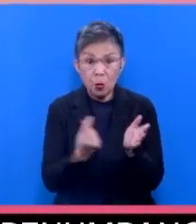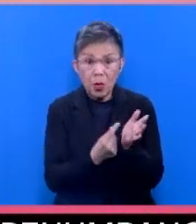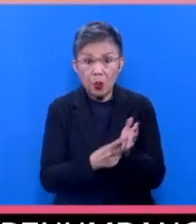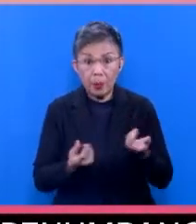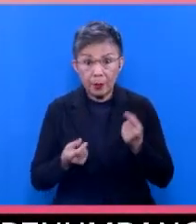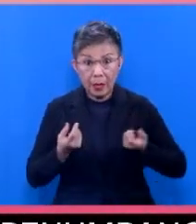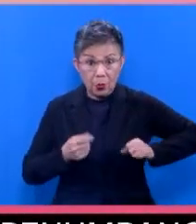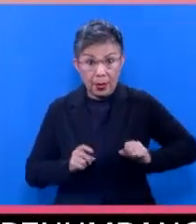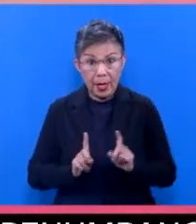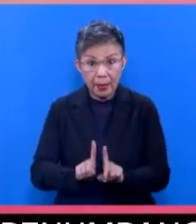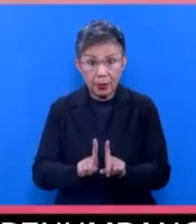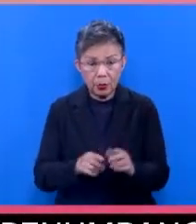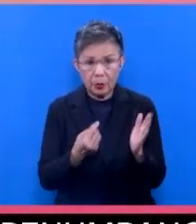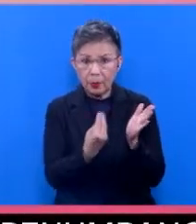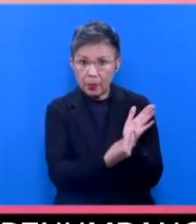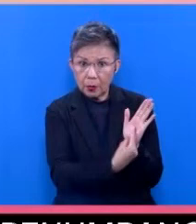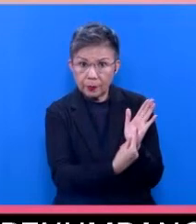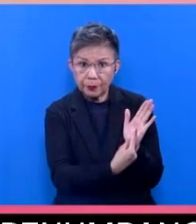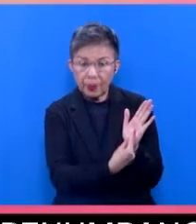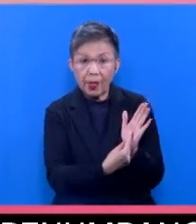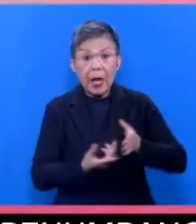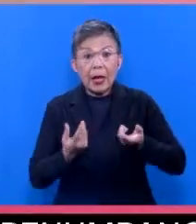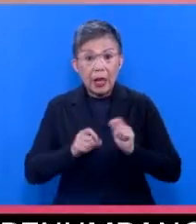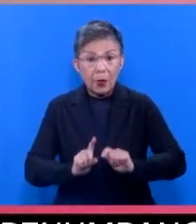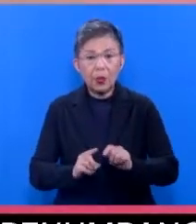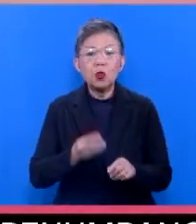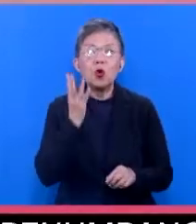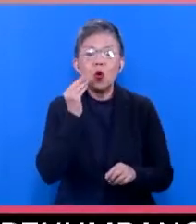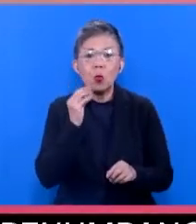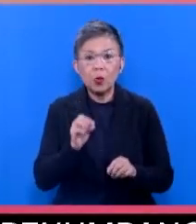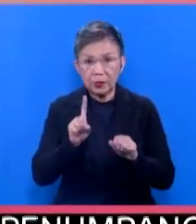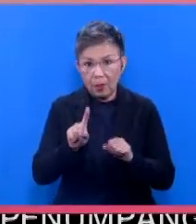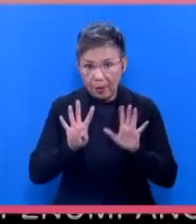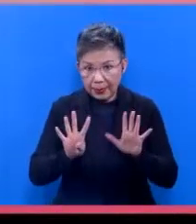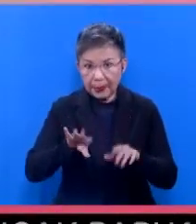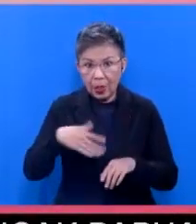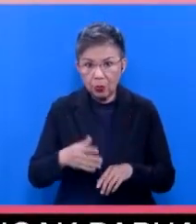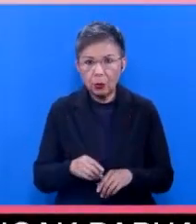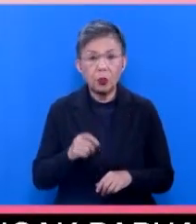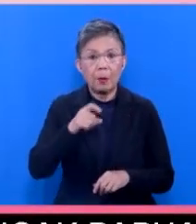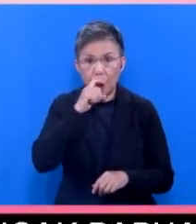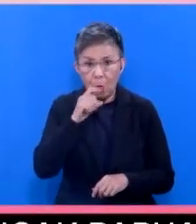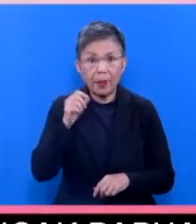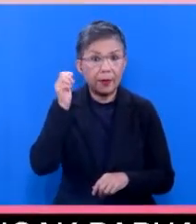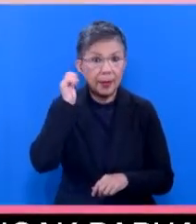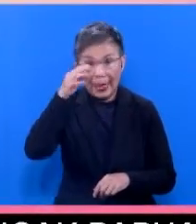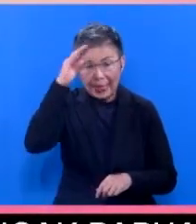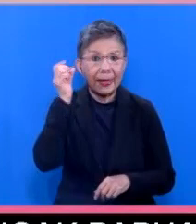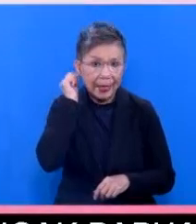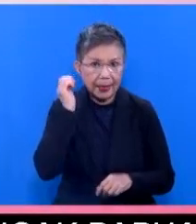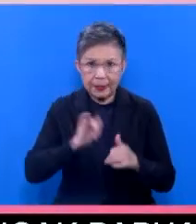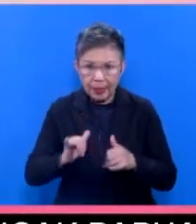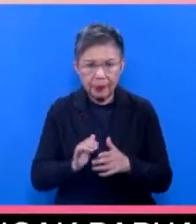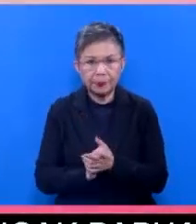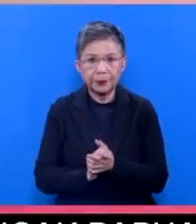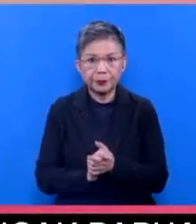perkawinan kita itu sudah merujuk pada perkawinan di usia 19 tahun. Itu pun masih belum ideal